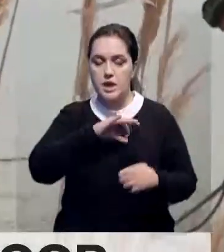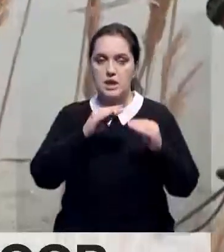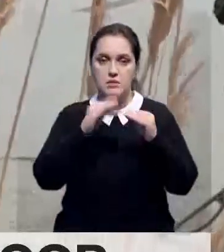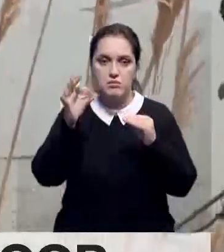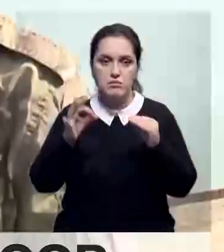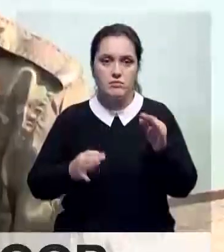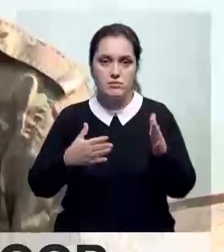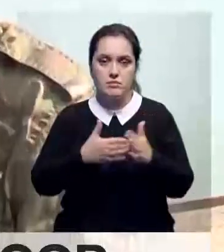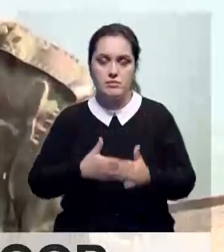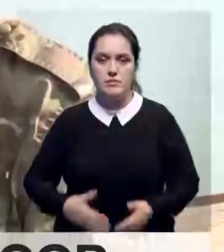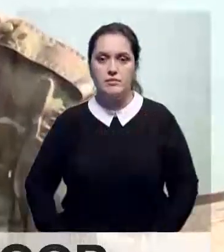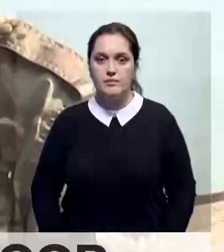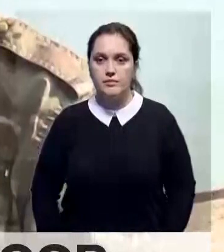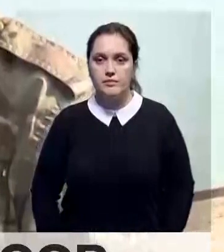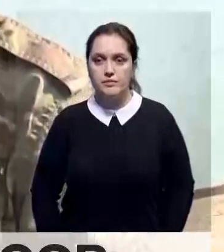лимита.